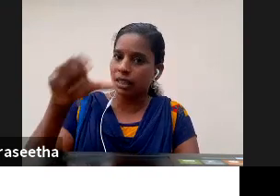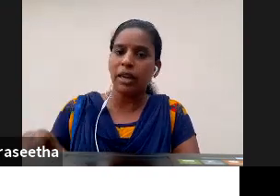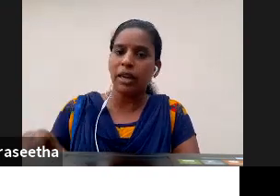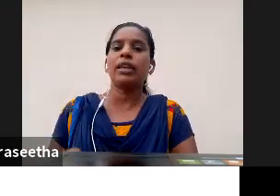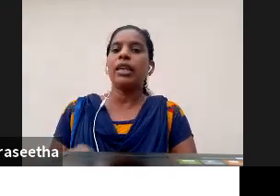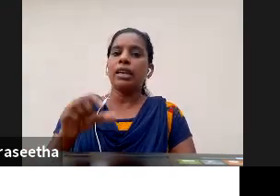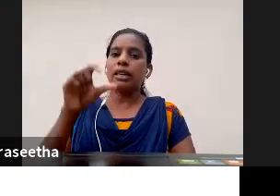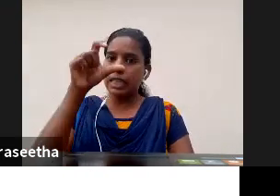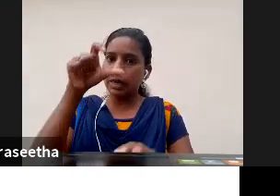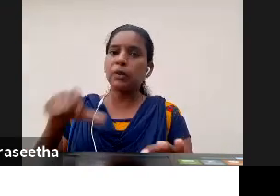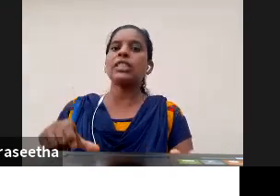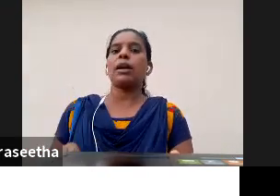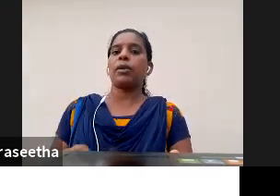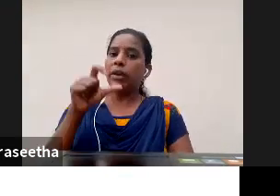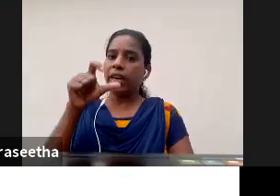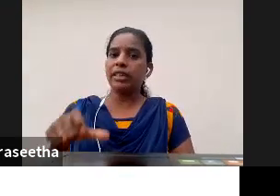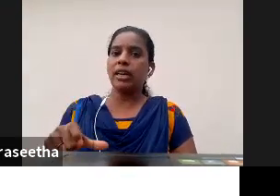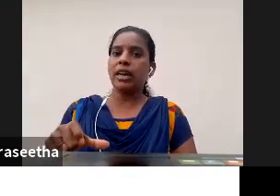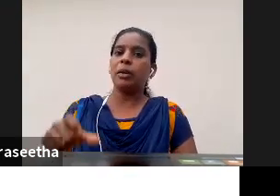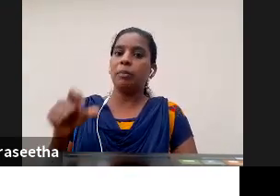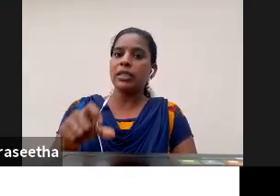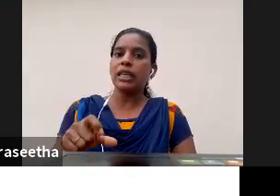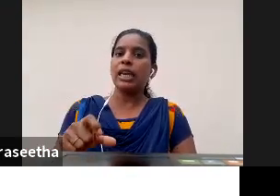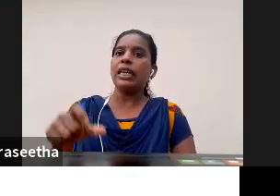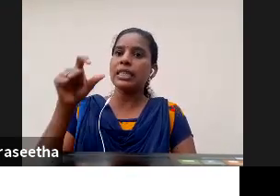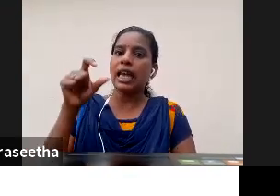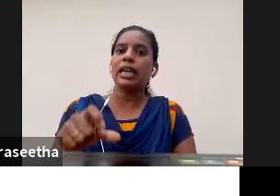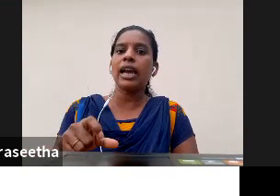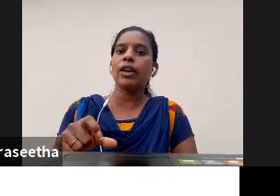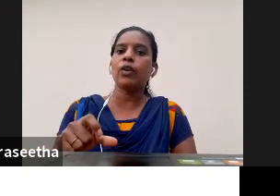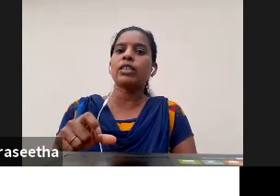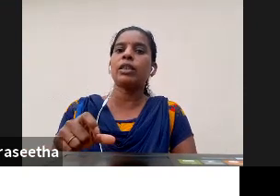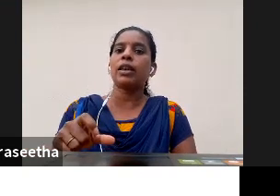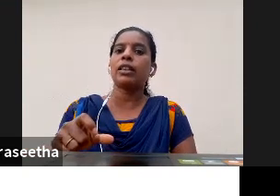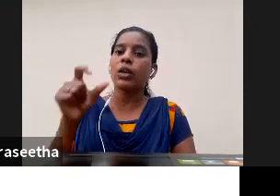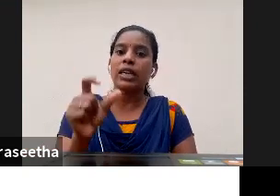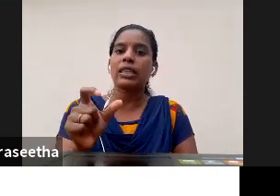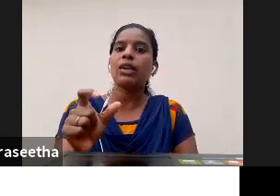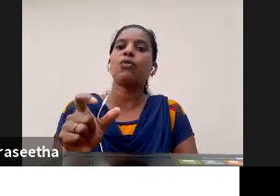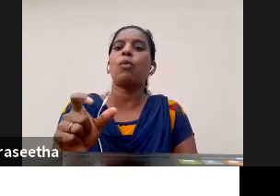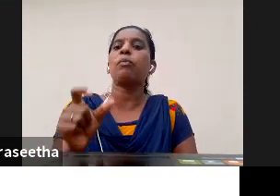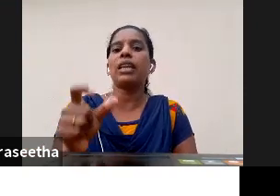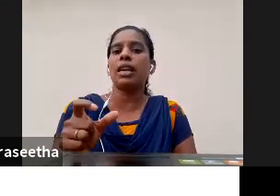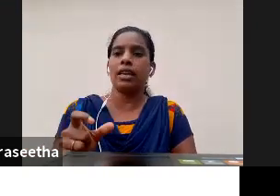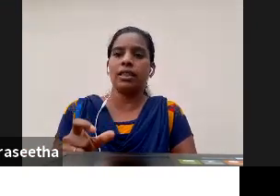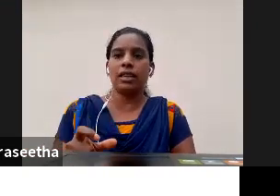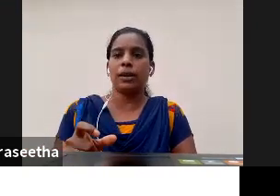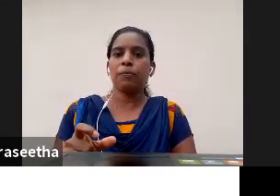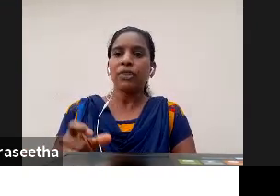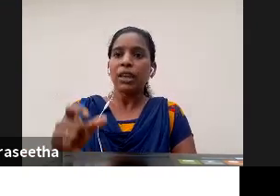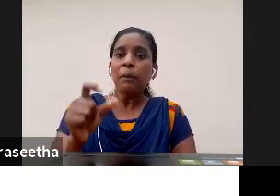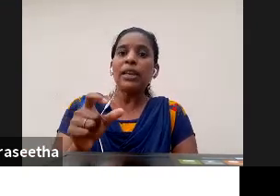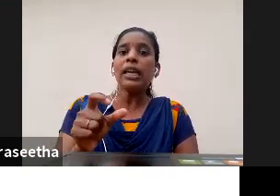നമുക്കത് കൃത്യമായിട്ട് സ്ക്രിപ്റ്റ് ചെയ്യാൻ പറ്റും, എഴുതാൻ കഴിയും. പക്ഷേ ഈ സൈൻ ലാംഗ്വേജ് എന്ന് പറയുന്നത് ഒരു റിട്ടേൺ ഫോം ഇല്ല